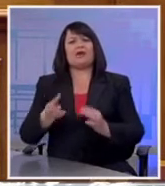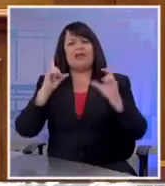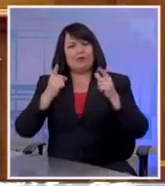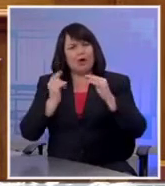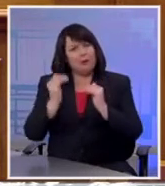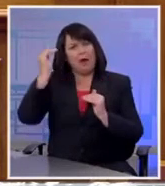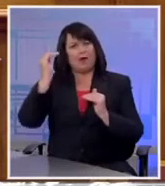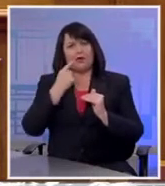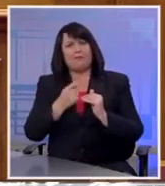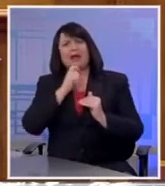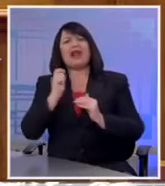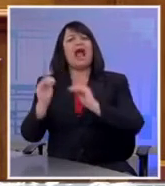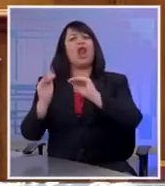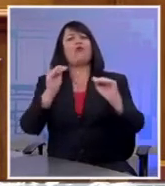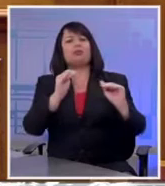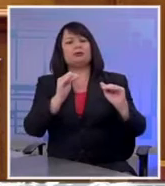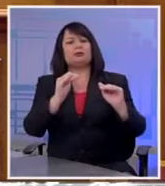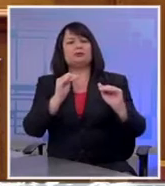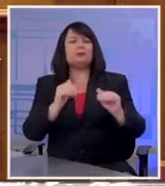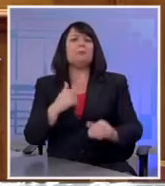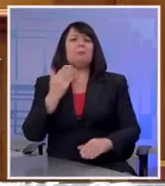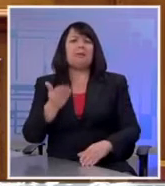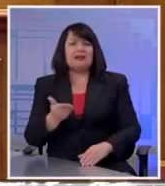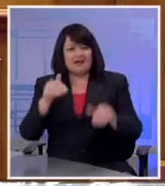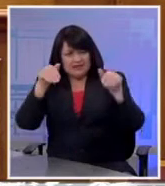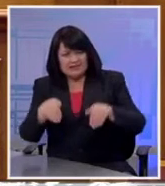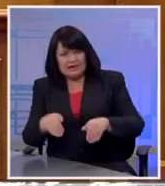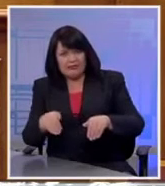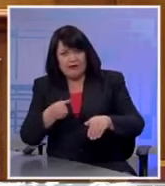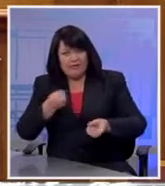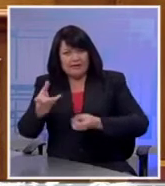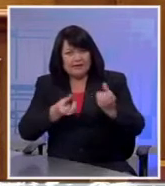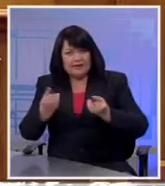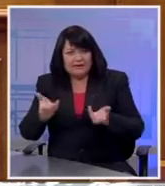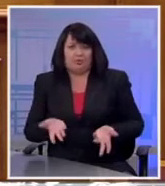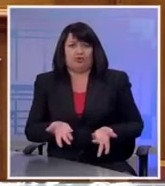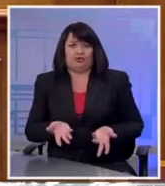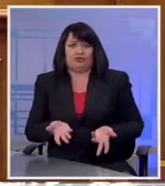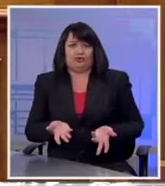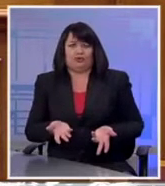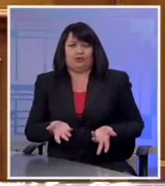Δημοκρατία. Και θέλουν αυτοί οι άνθρωποι να σεβόμεθα τις μετρήσεις τους.